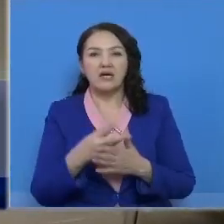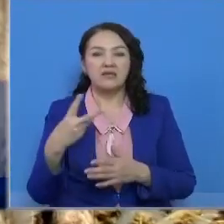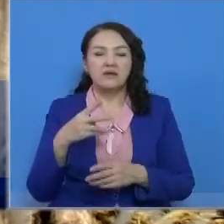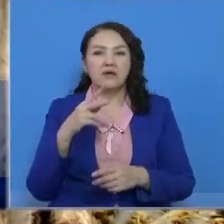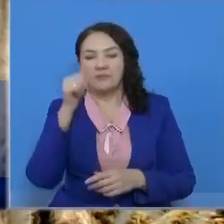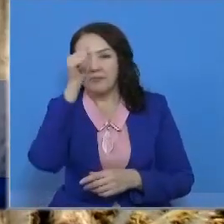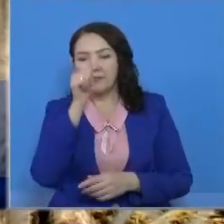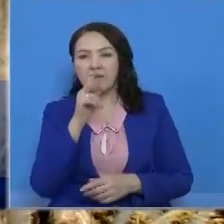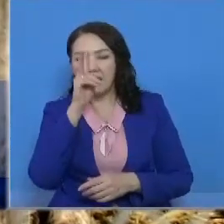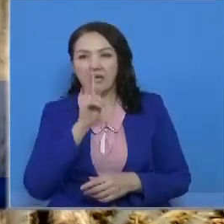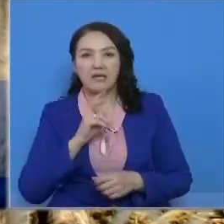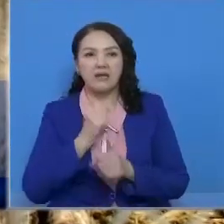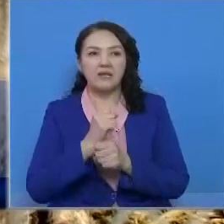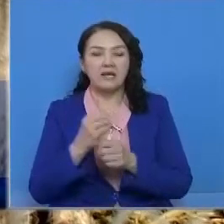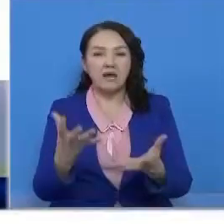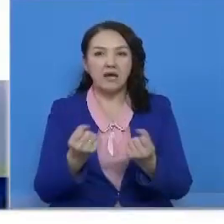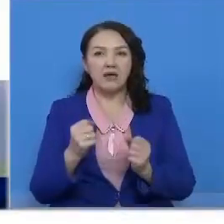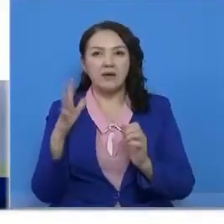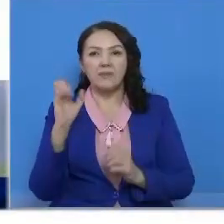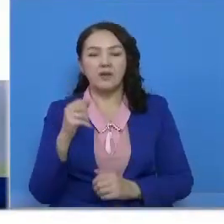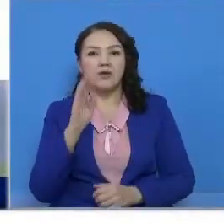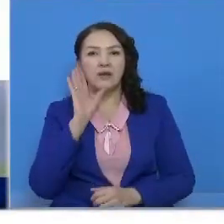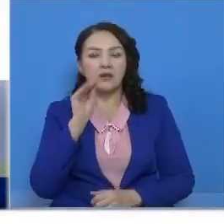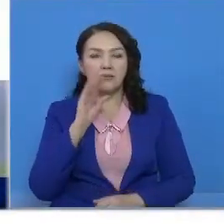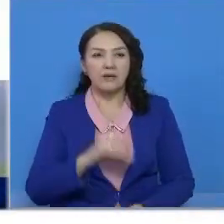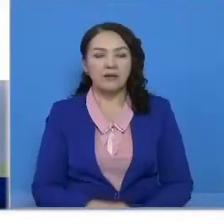работы была отловлена около 500 собак